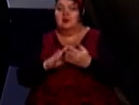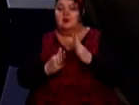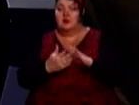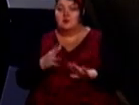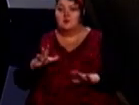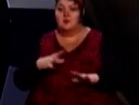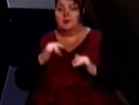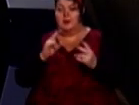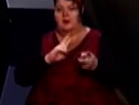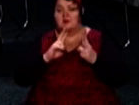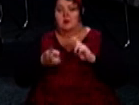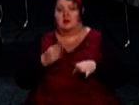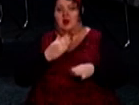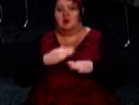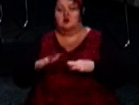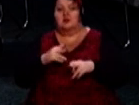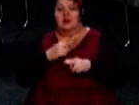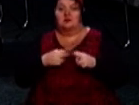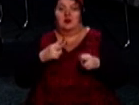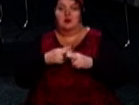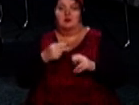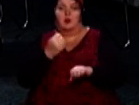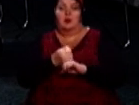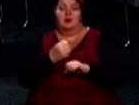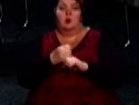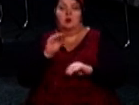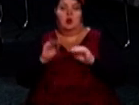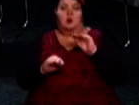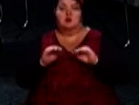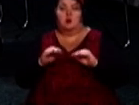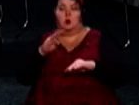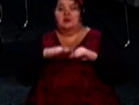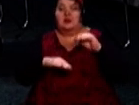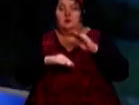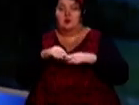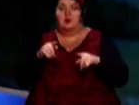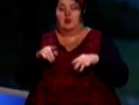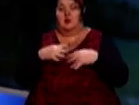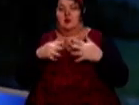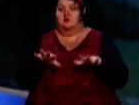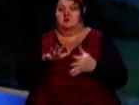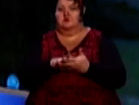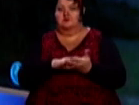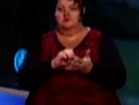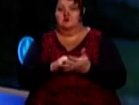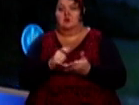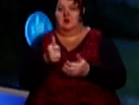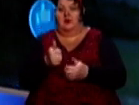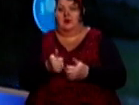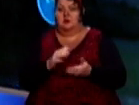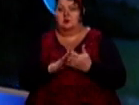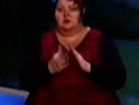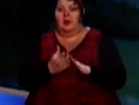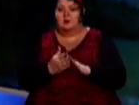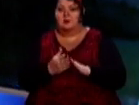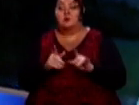частину залізобетонних конструкцій збірних, які вже прийшли до не зовсім гарного стану.